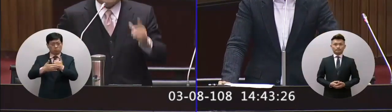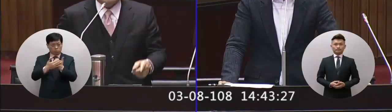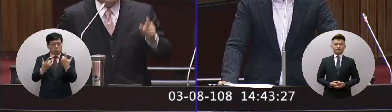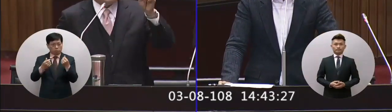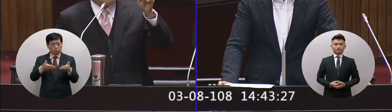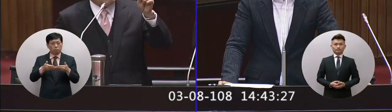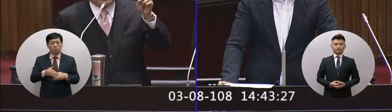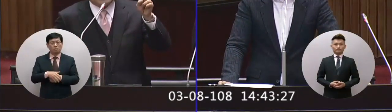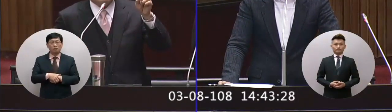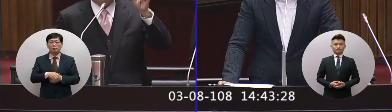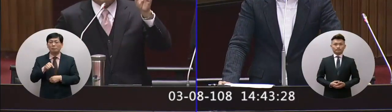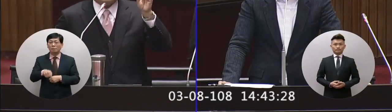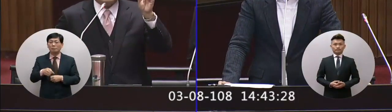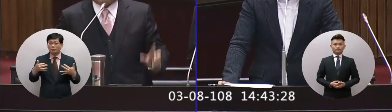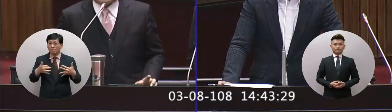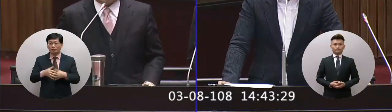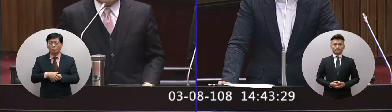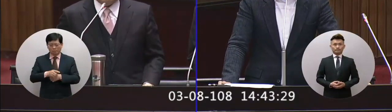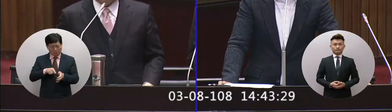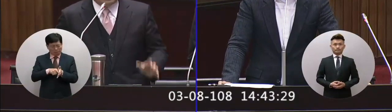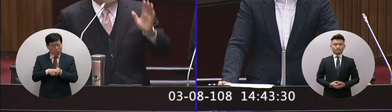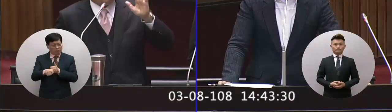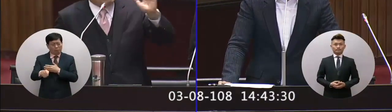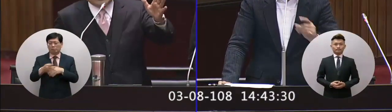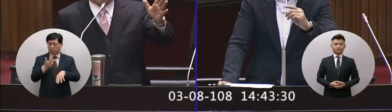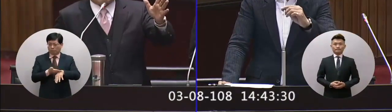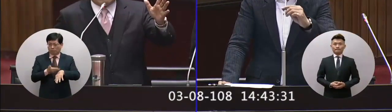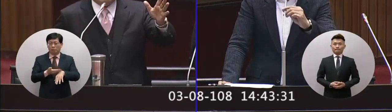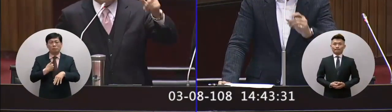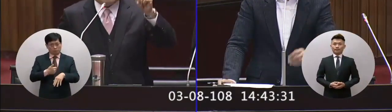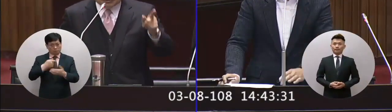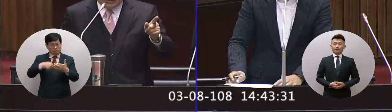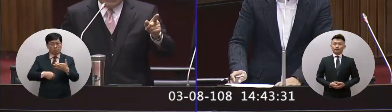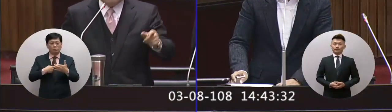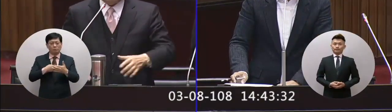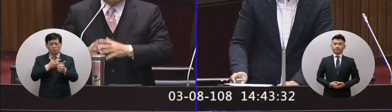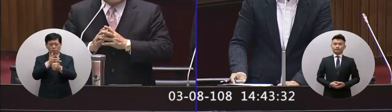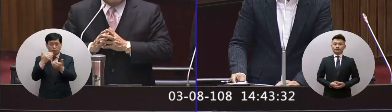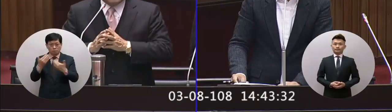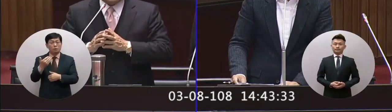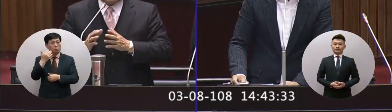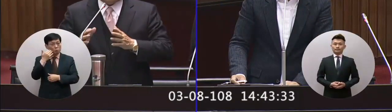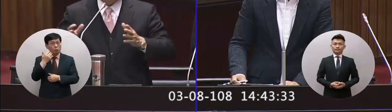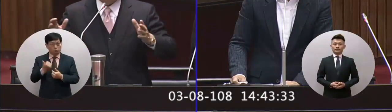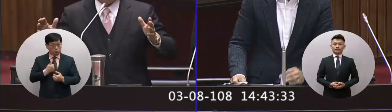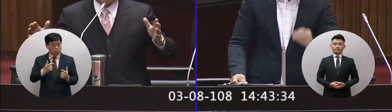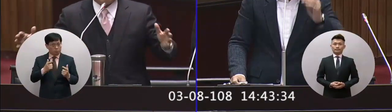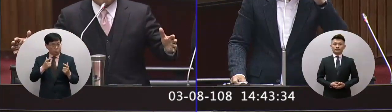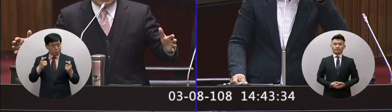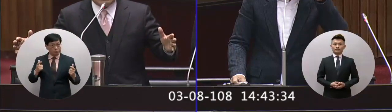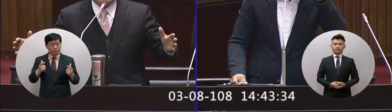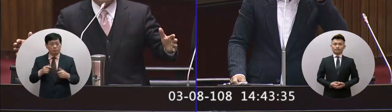都很要緊這種問題實在很專業所以我來了解這種然如果民主